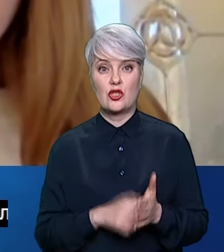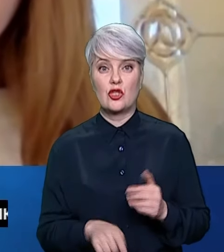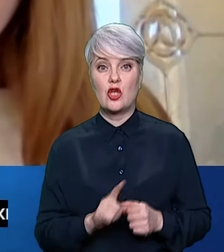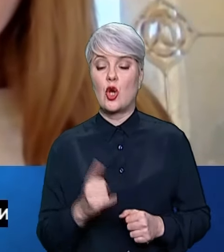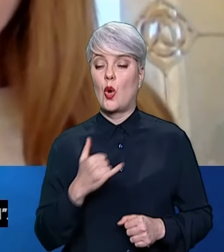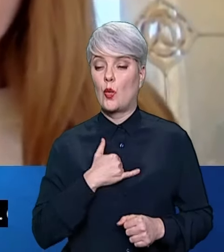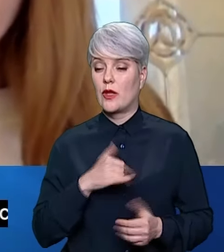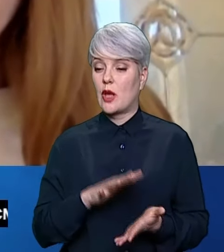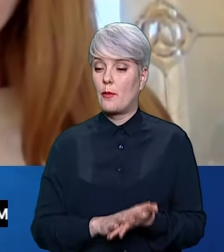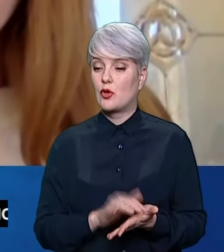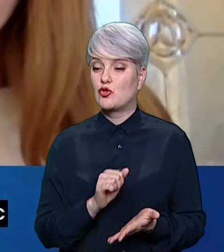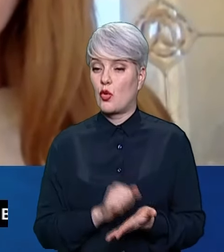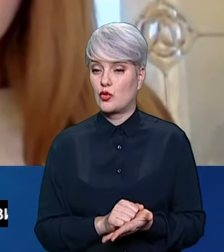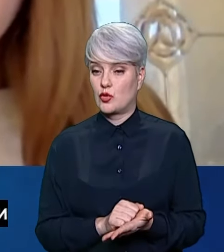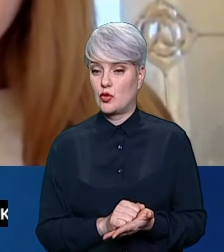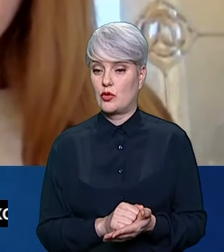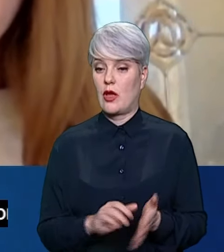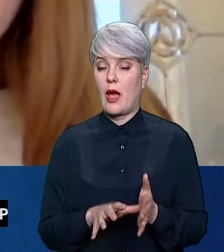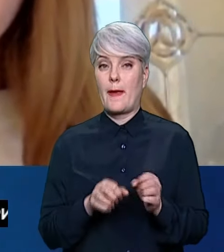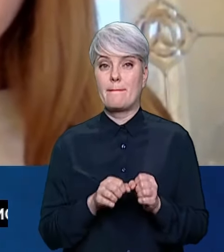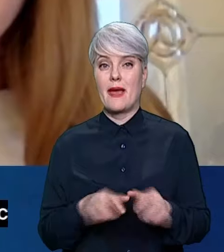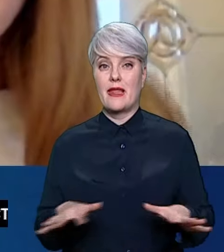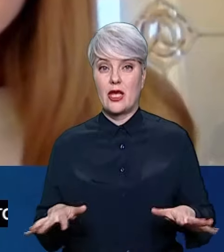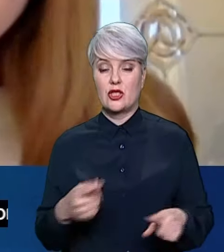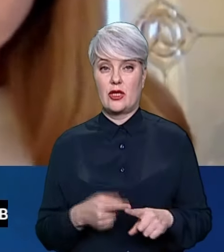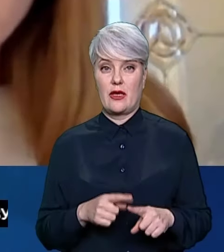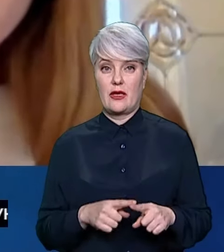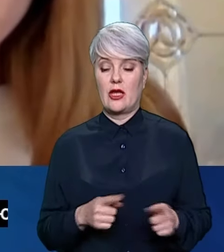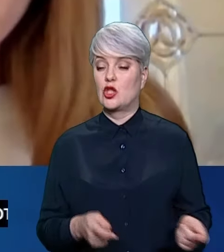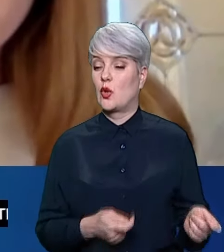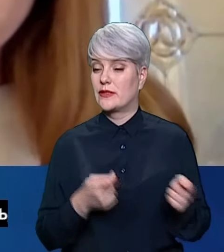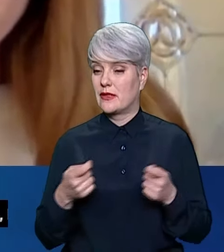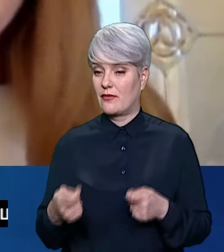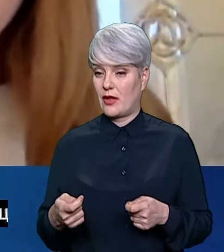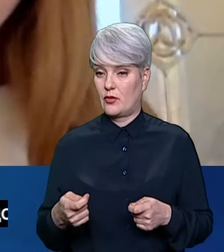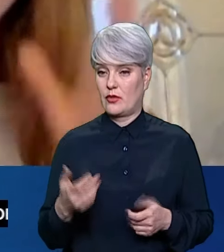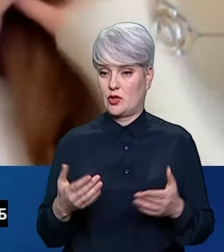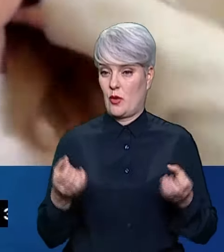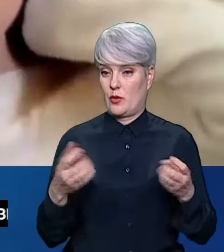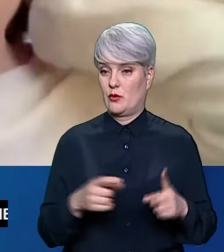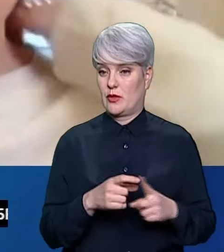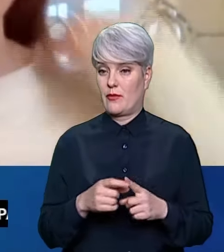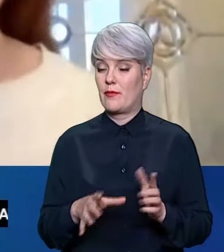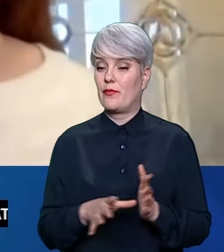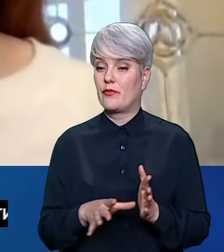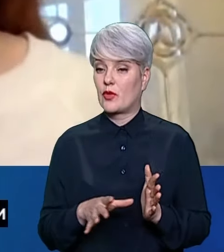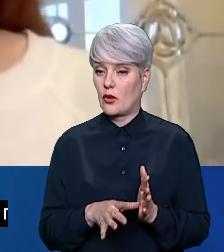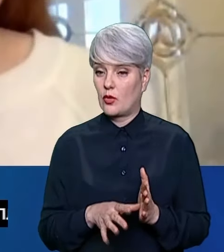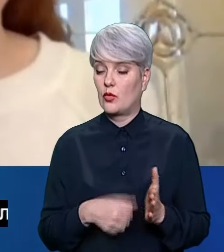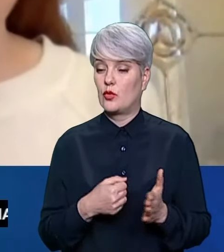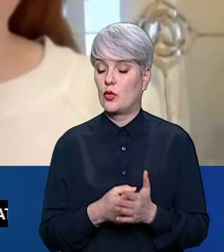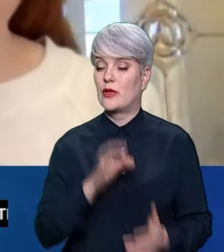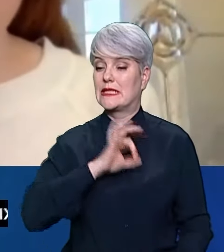нас значно пошкоджують мережі, які доставляють, скажімо так, якщо простими словами, електроенергію